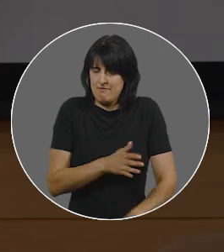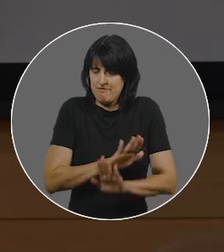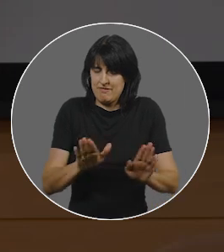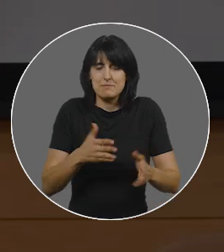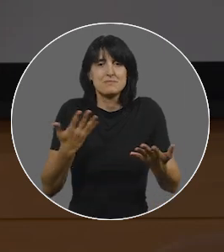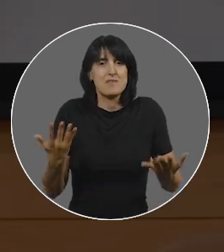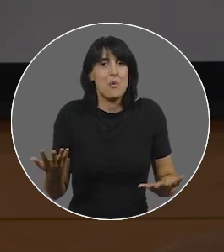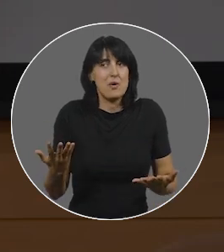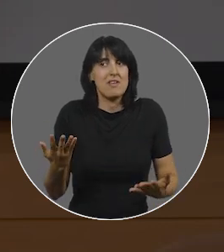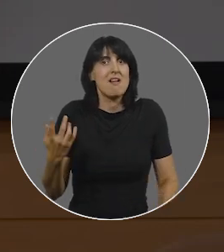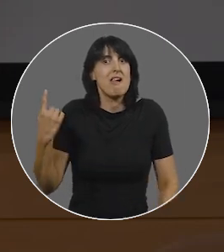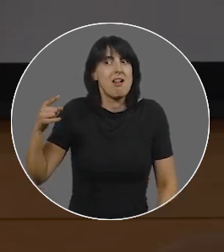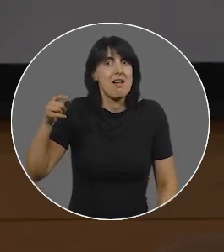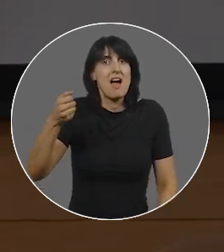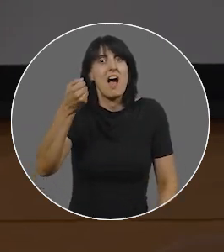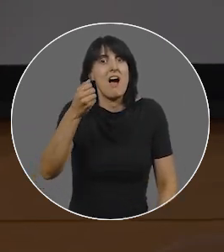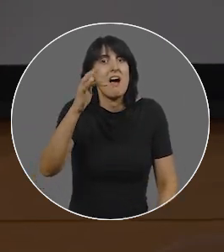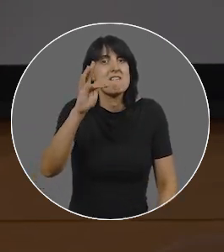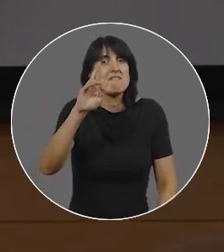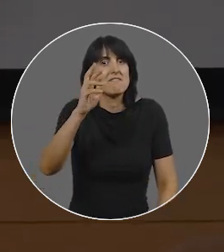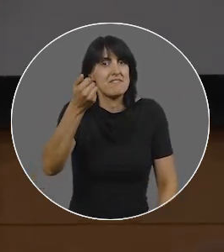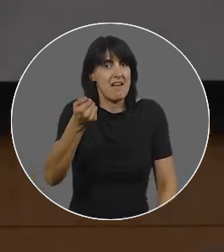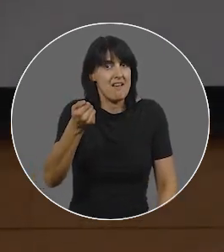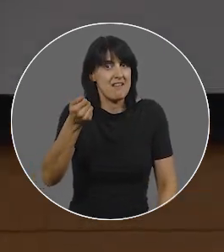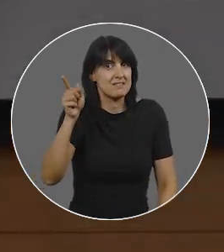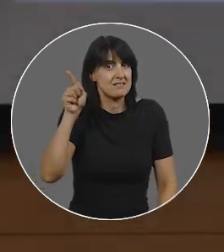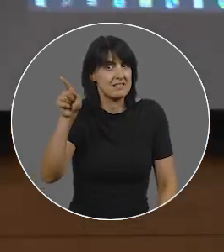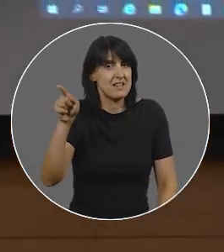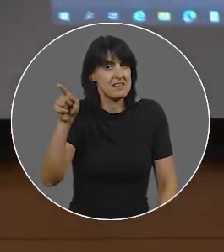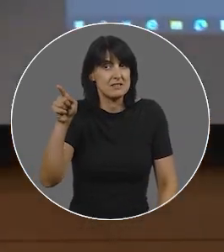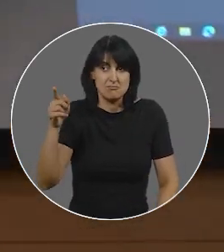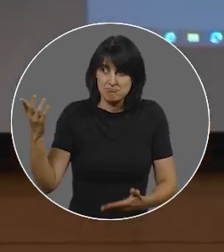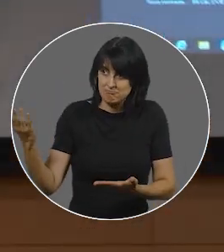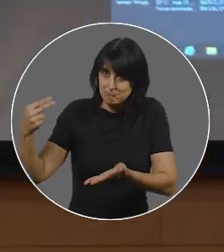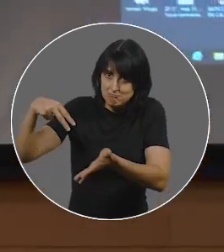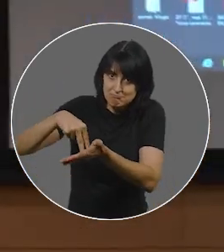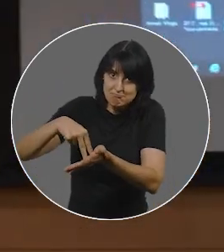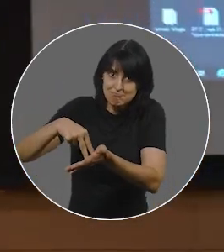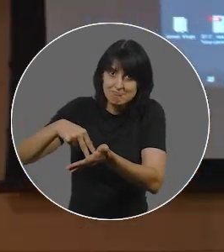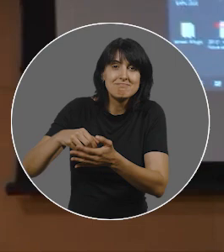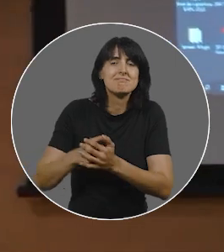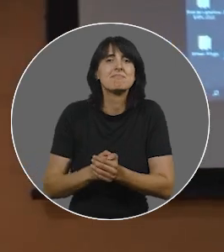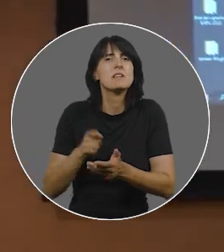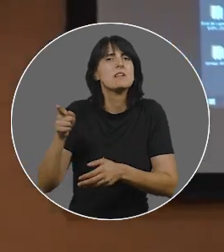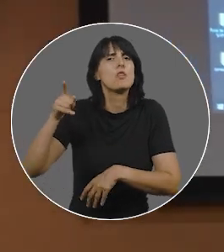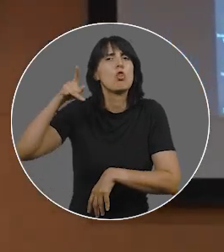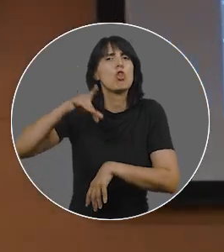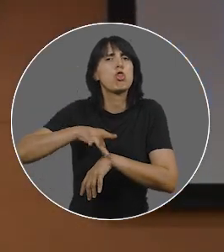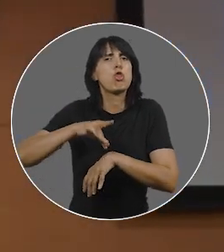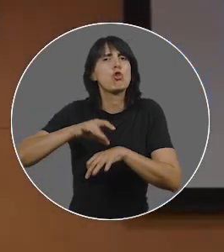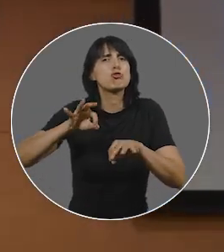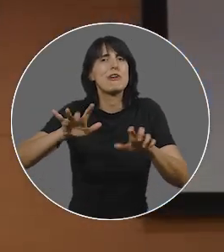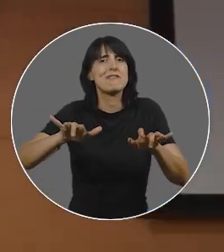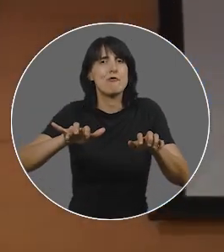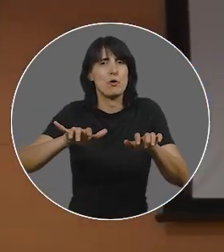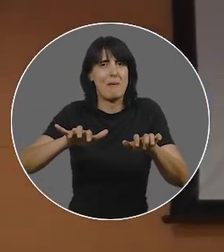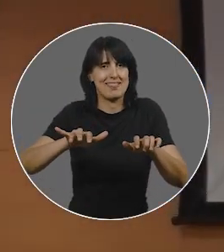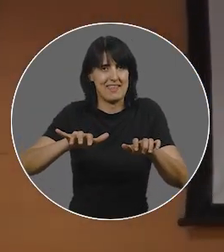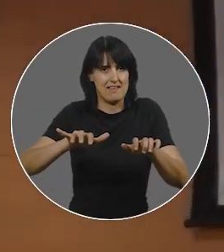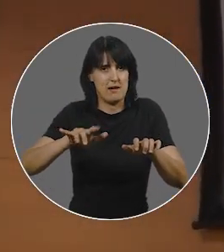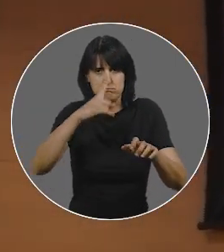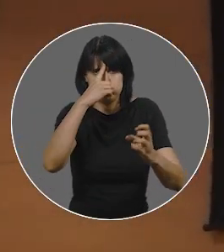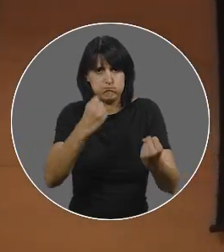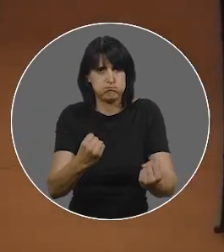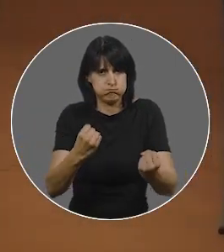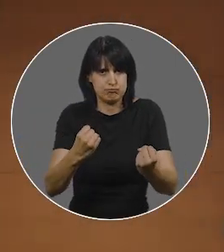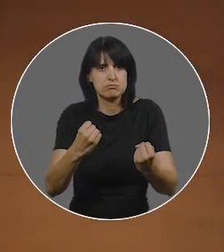molt, avui tenim amb nosaltres a l'Afra. Afra, si vols anar pujant, mireu, és doctora en